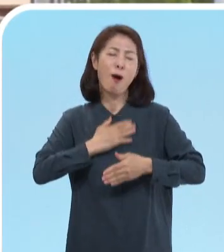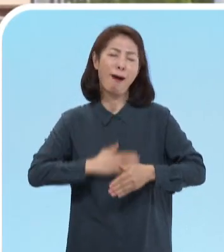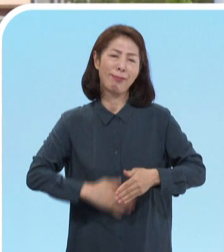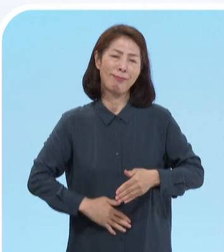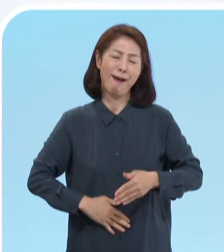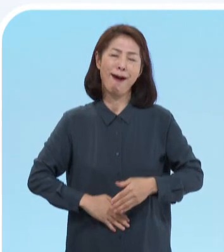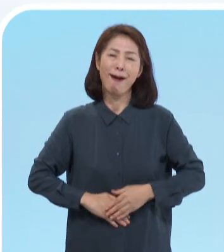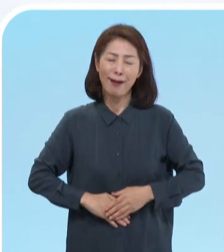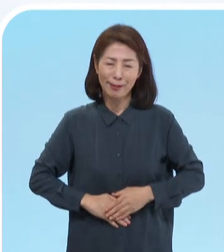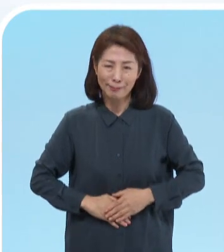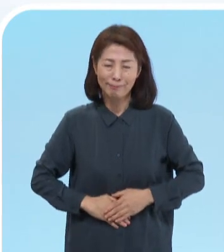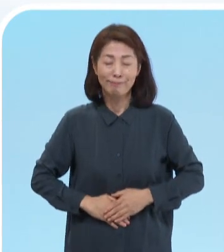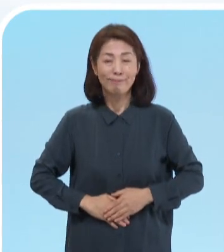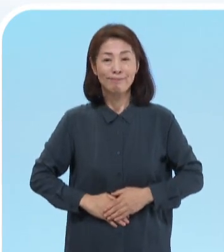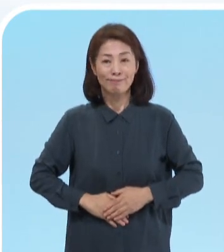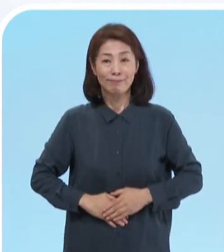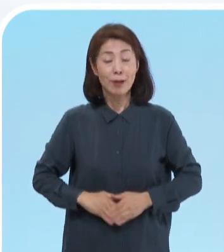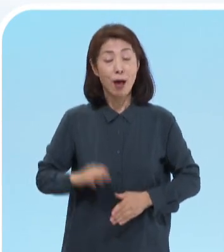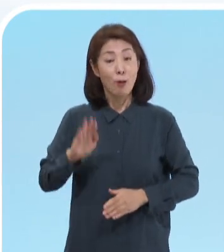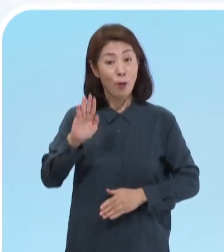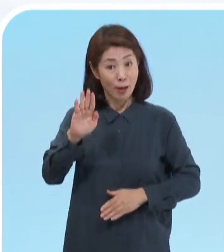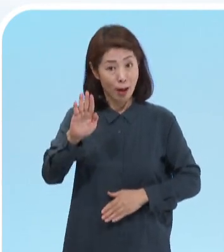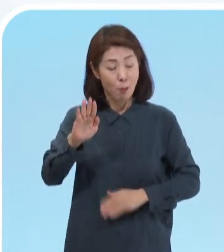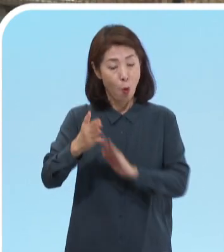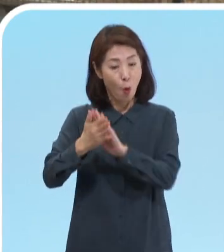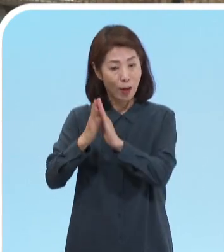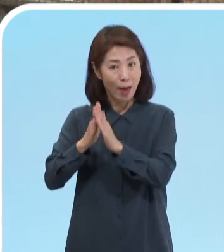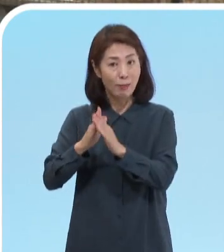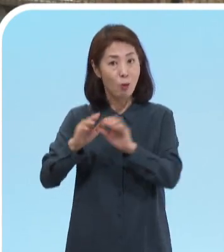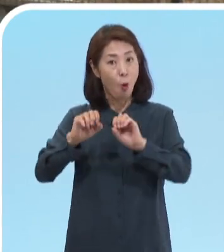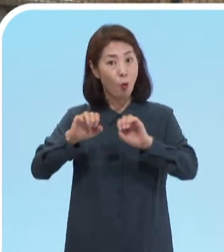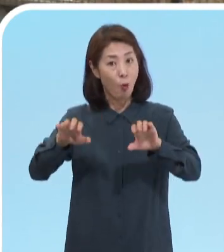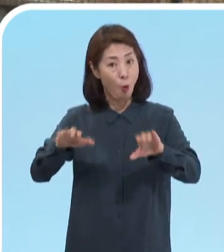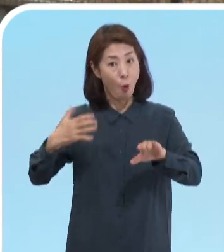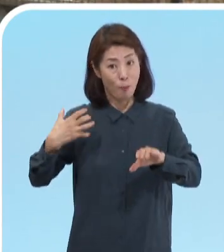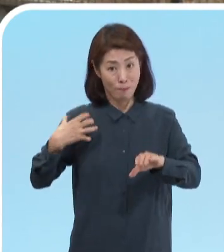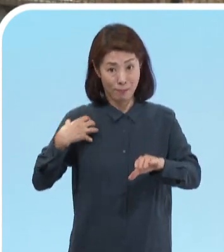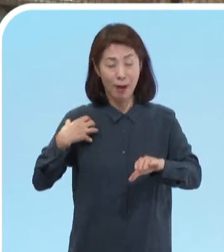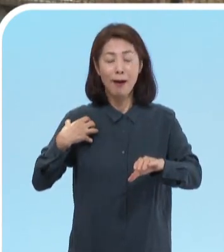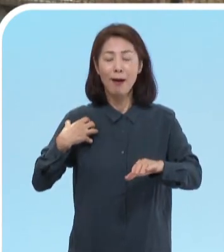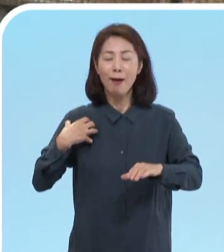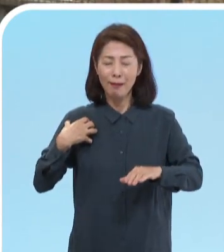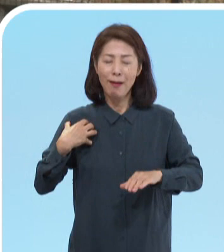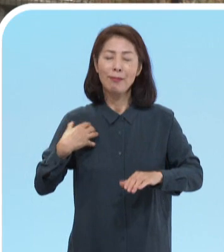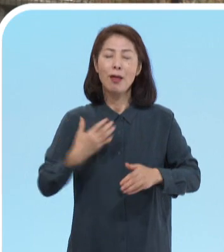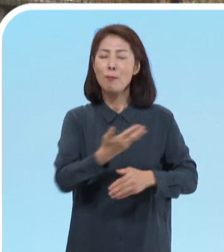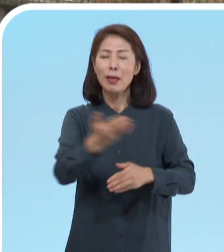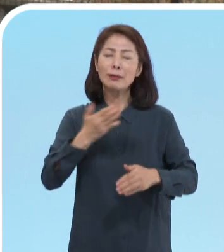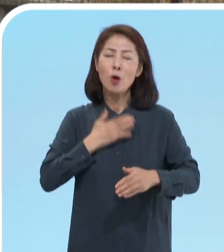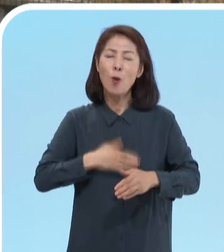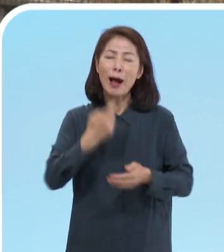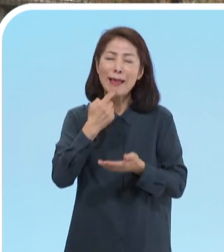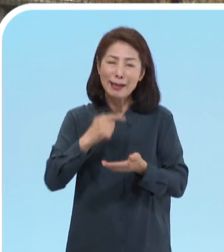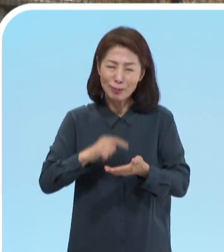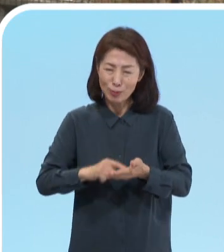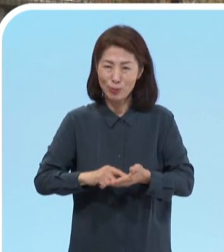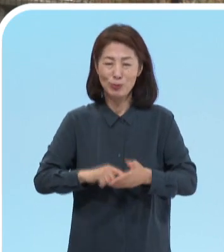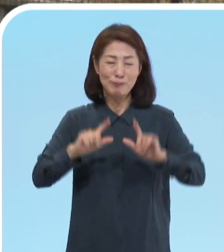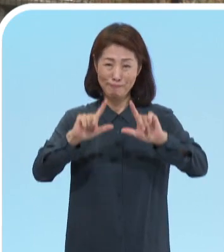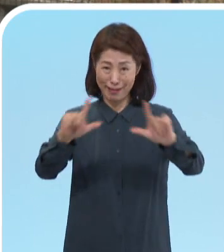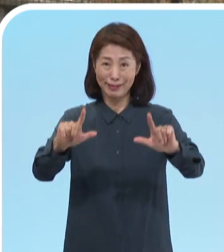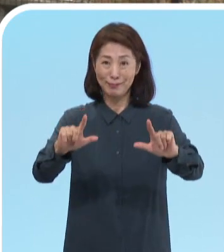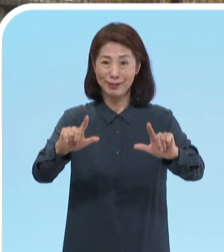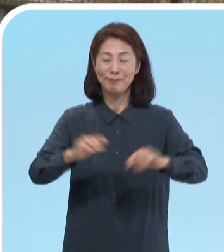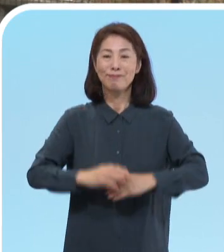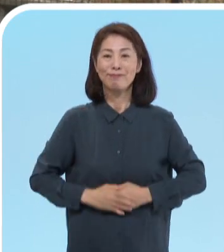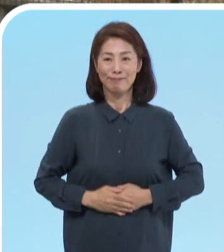るかっていうのが本当によく分かりました。 はい、ありがとうございます、はい、これからも県の広報ではスピード感のある分かりやすい情報発信をしてい